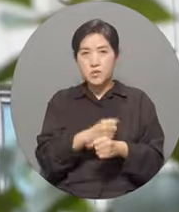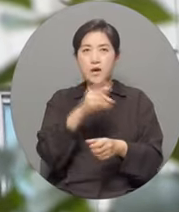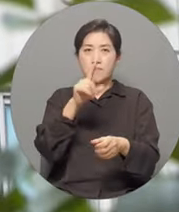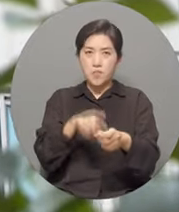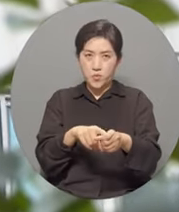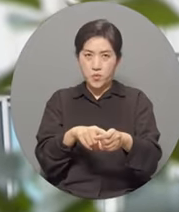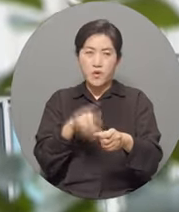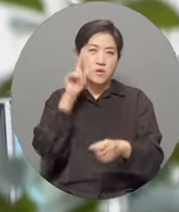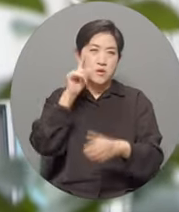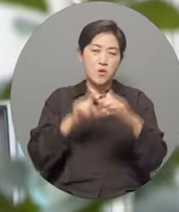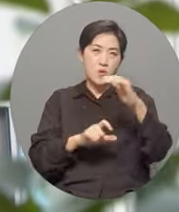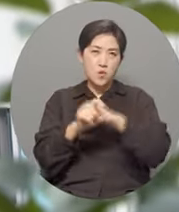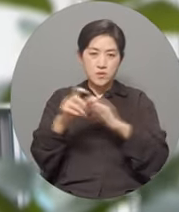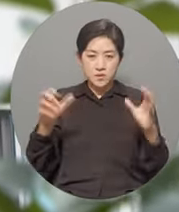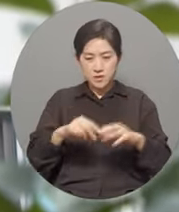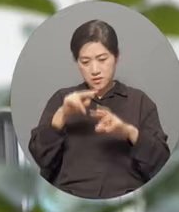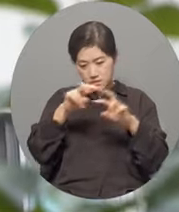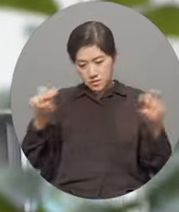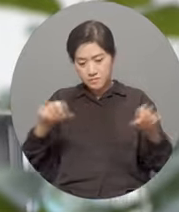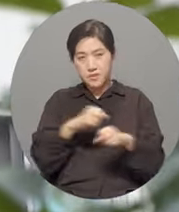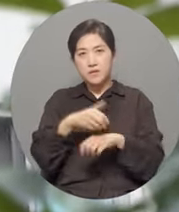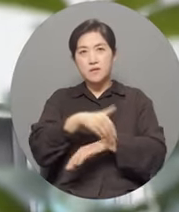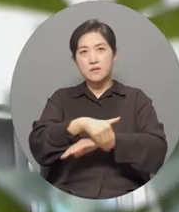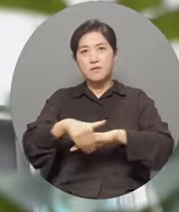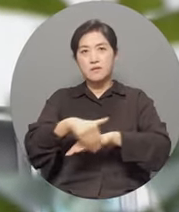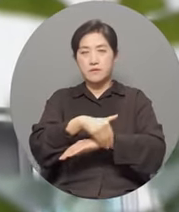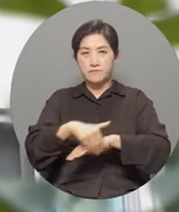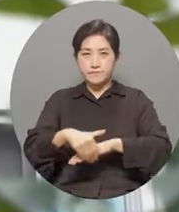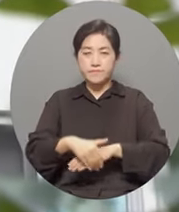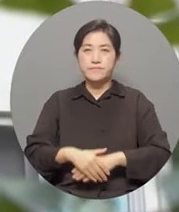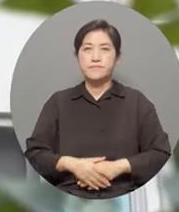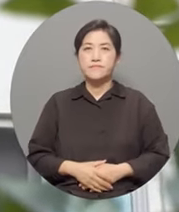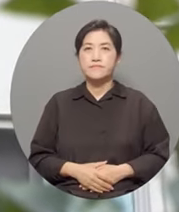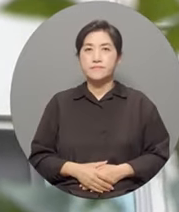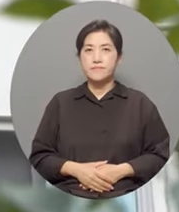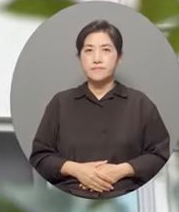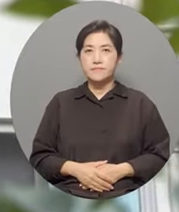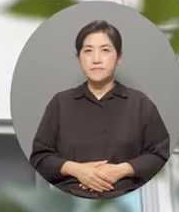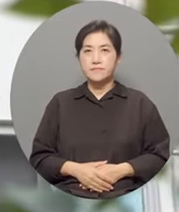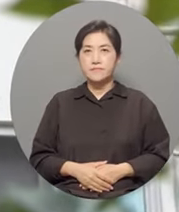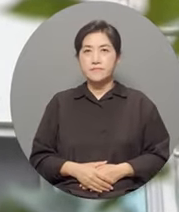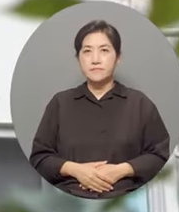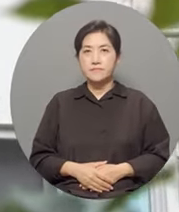내일 오전 합동 감식을 벌일 예정입니다. MBC 뉴스 이재욱입니다.